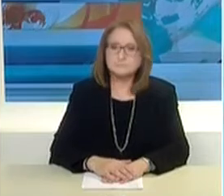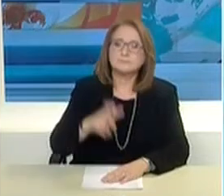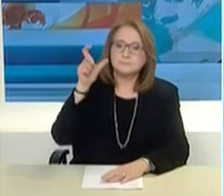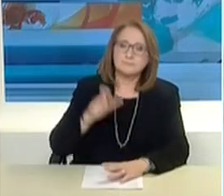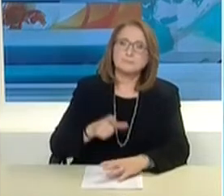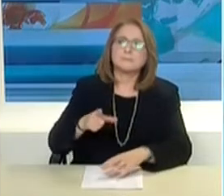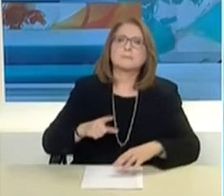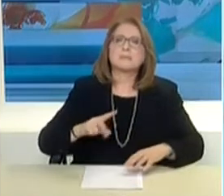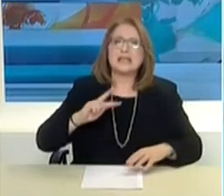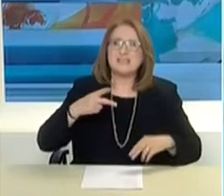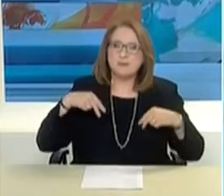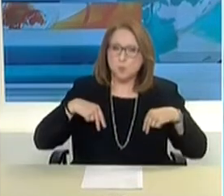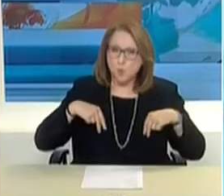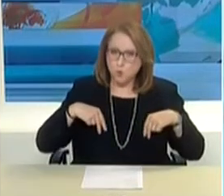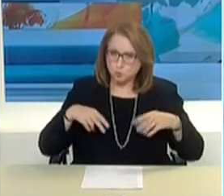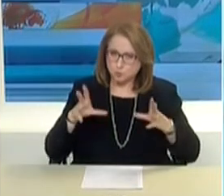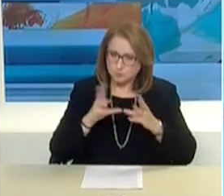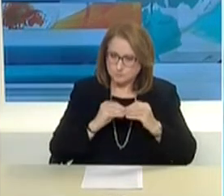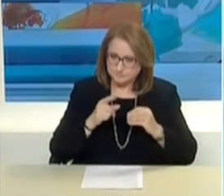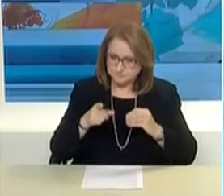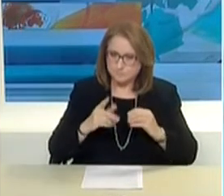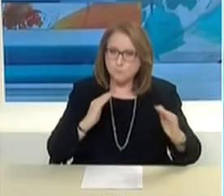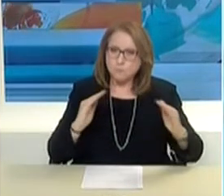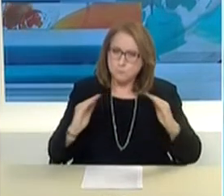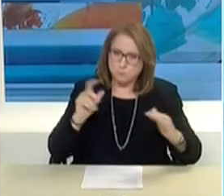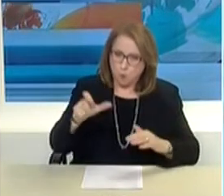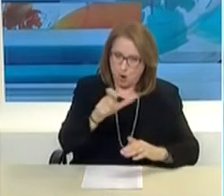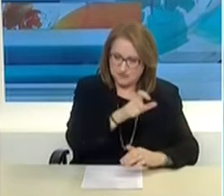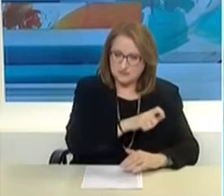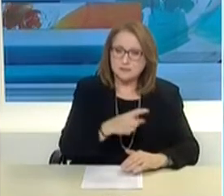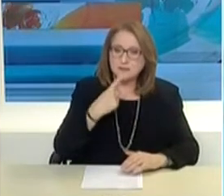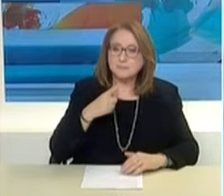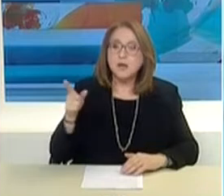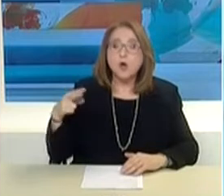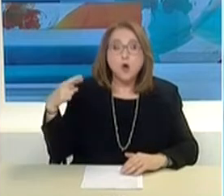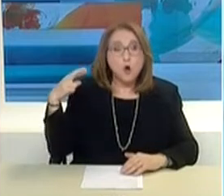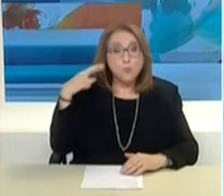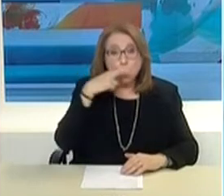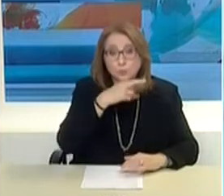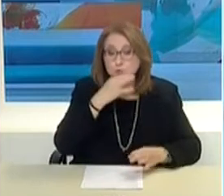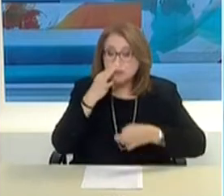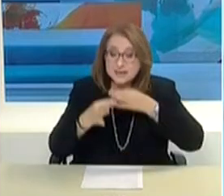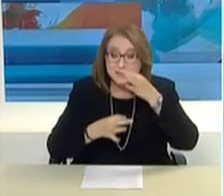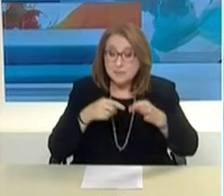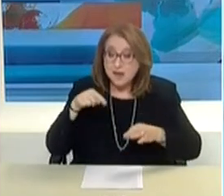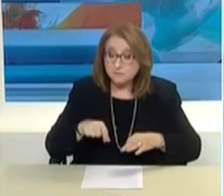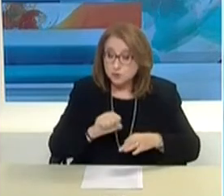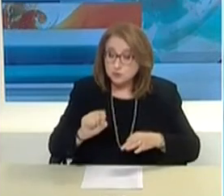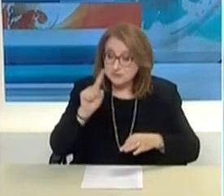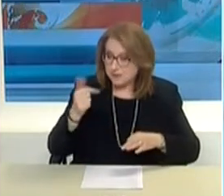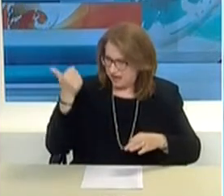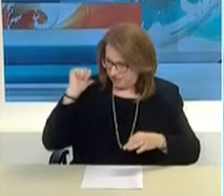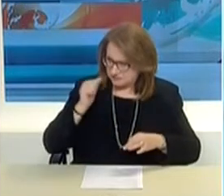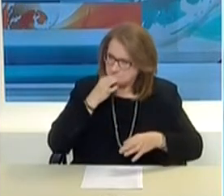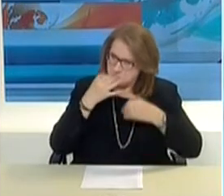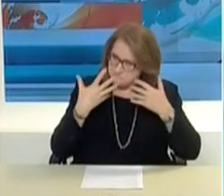Καλησπέρα σας. Όπως τόνισε ο Πρωθυπουργός στο μήνυμά του, αυτό το Σαββατοκύριακο είναι μια ευκαιρία να δείξουμε την κοινωνική μας